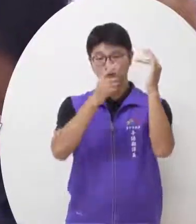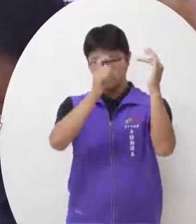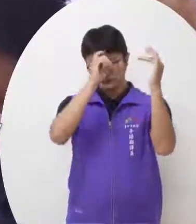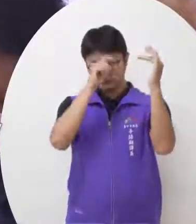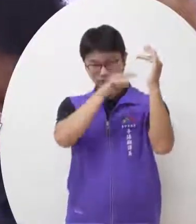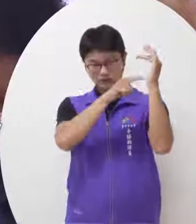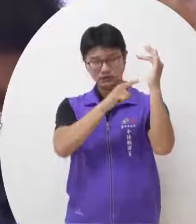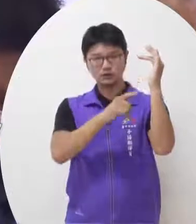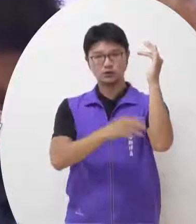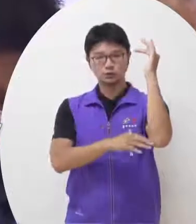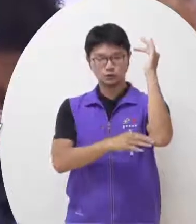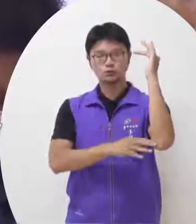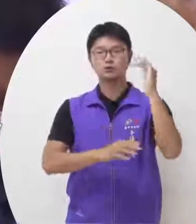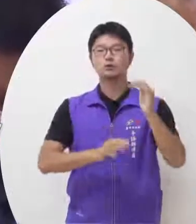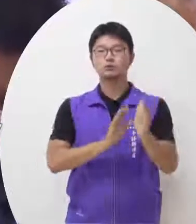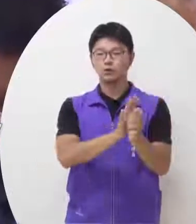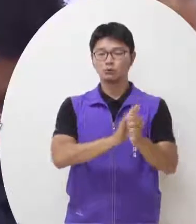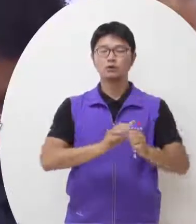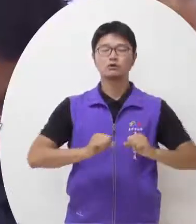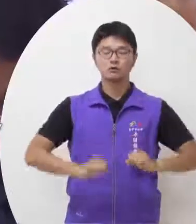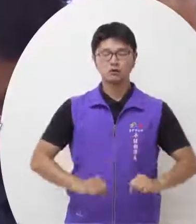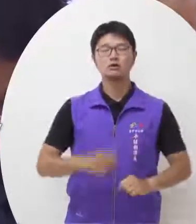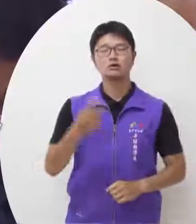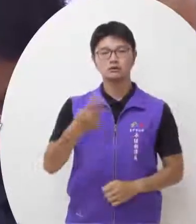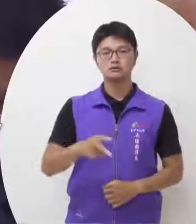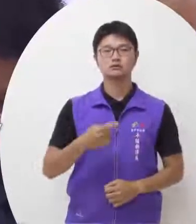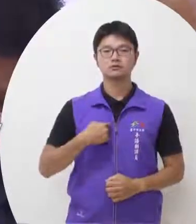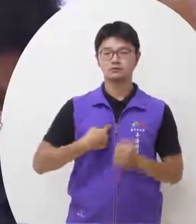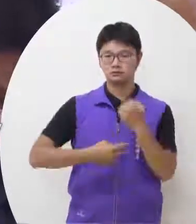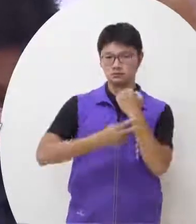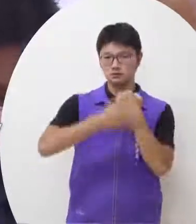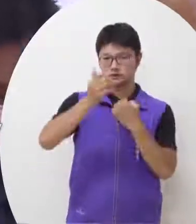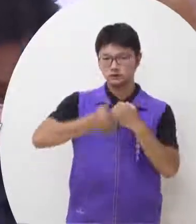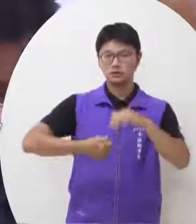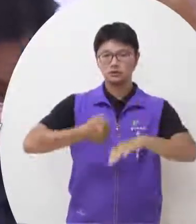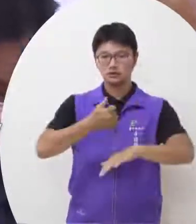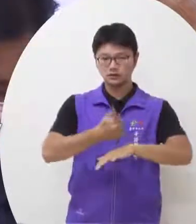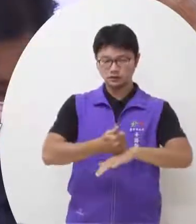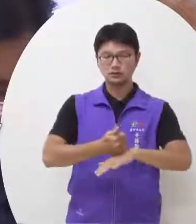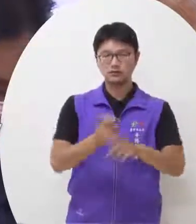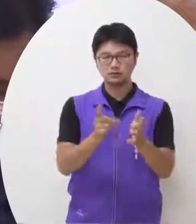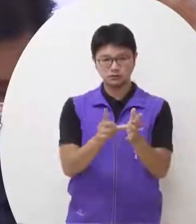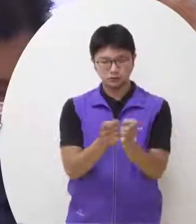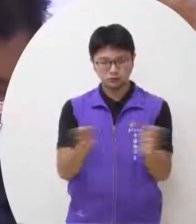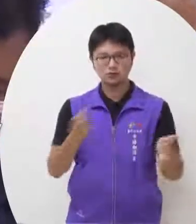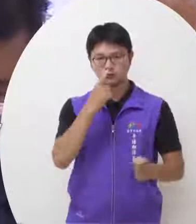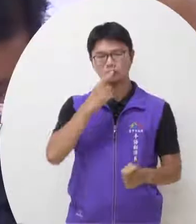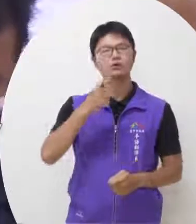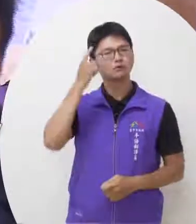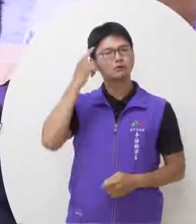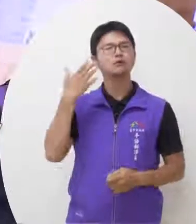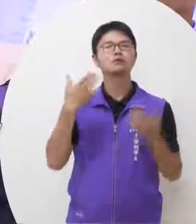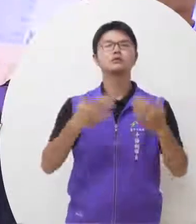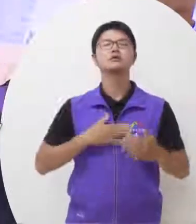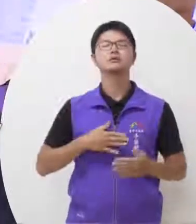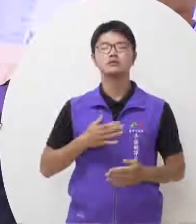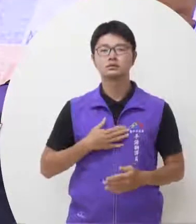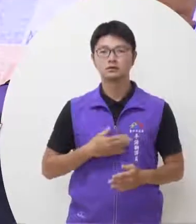个，我们也是有我们里长做这么久也有是这种概念，所以这个行道树我是觉得这个修